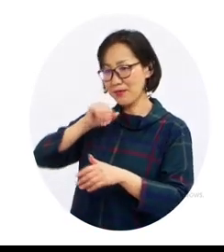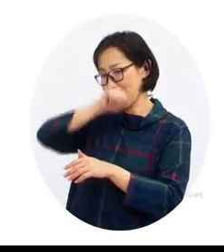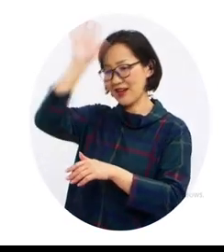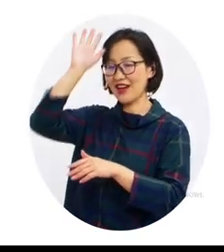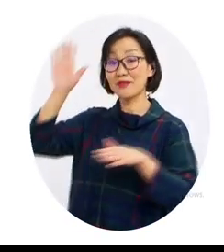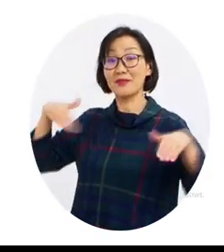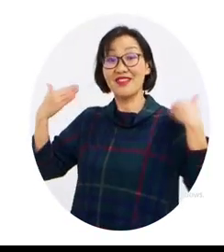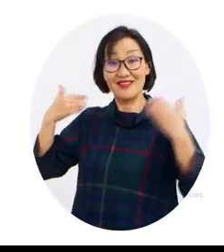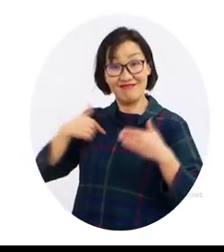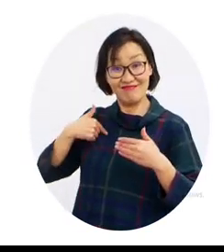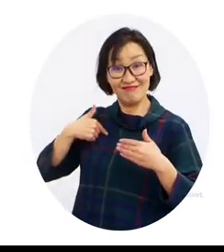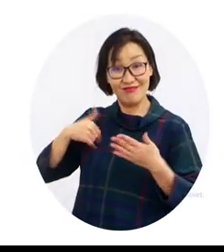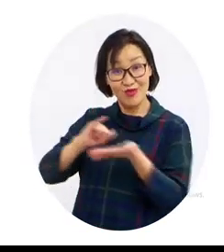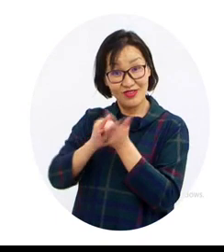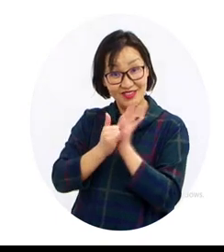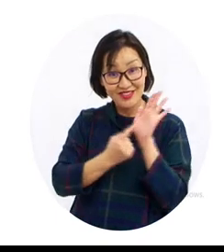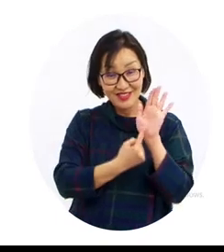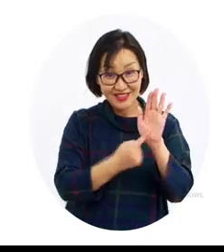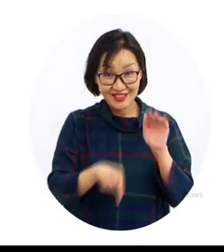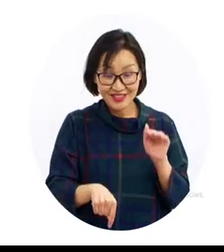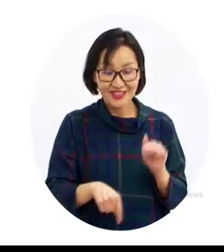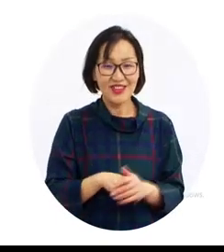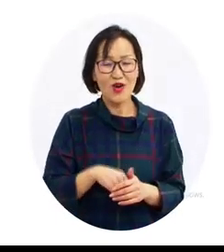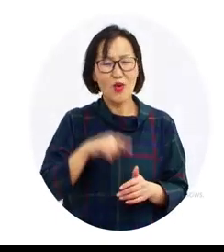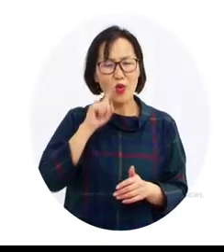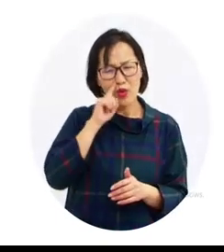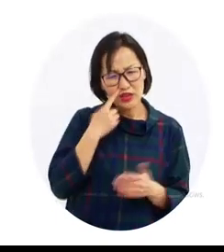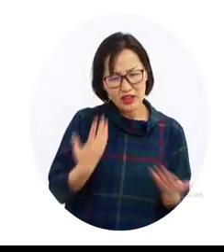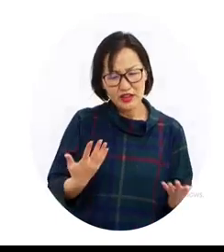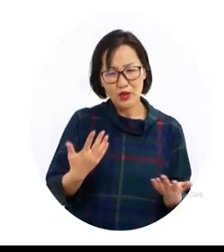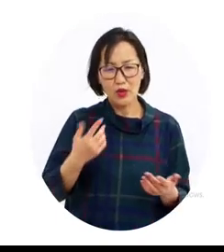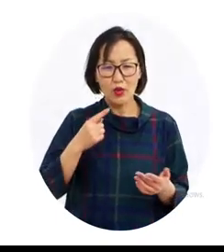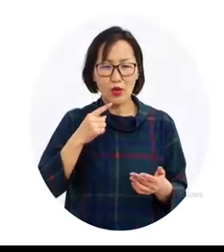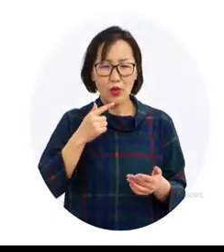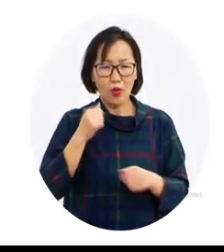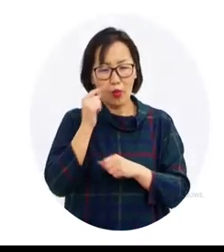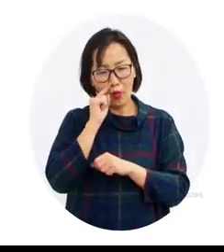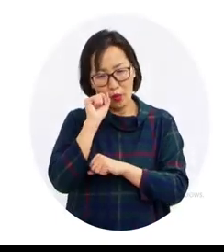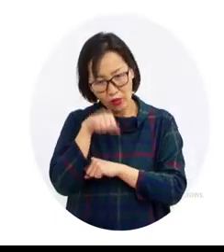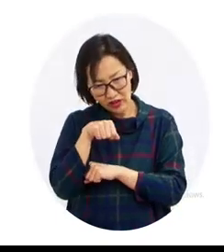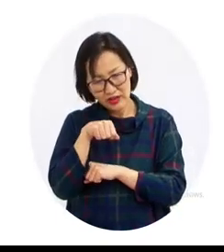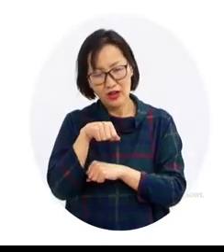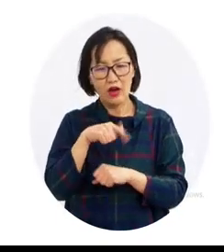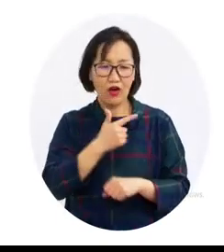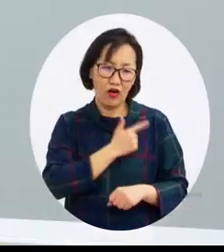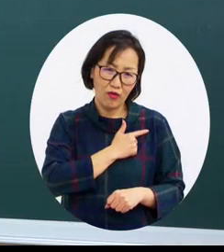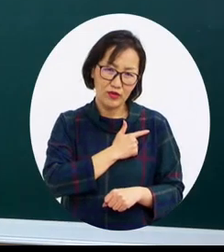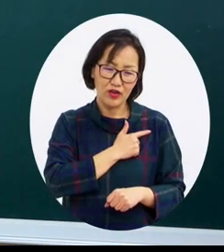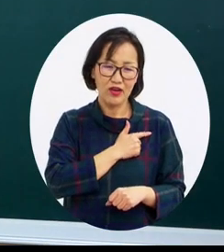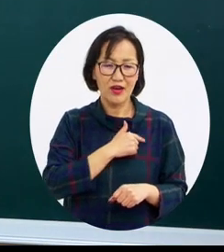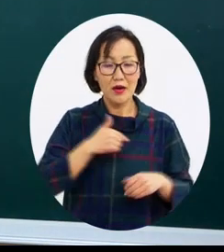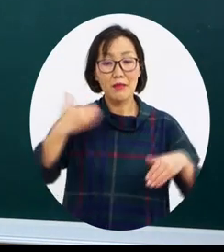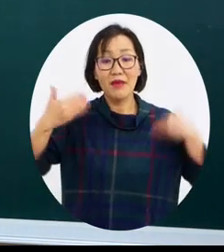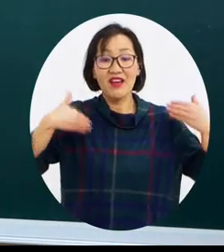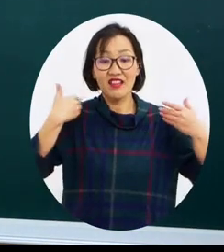эсрэг юу гэж болох вэ? Та нар юу гэж бодож байна? Уйтгарлах, гониглах, гомдох байж магадгүй тийм ээ.